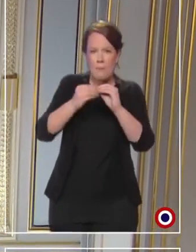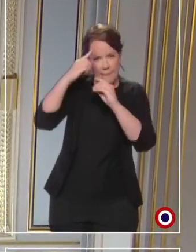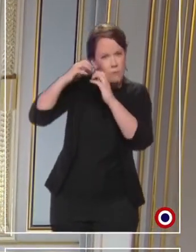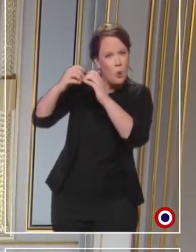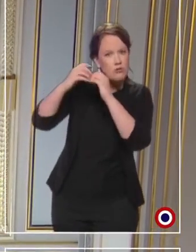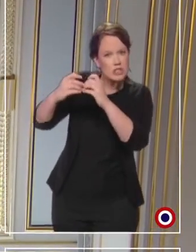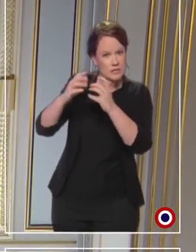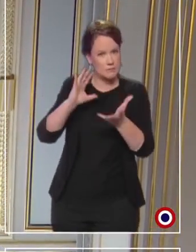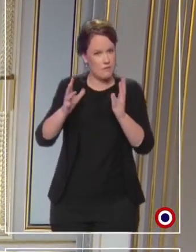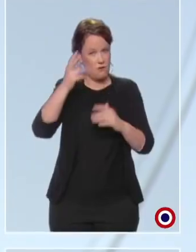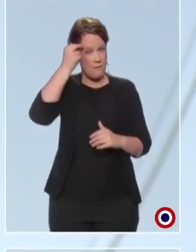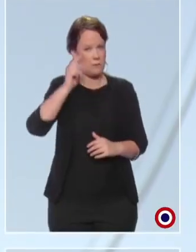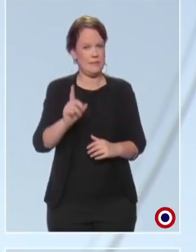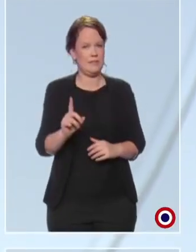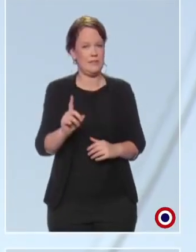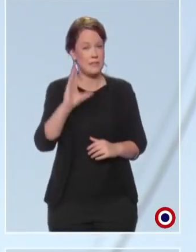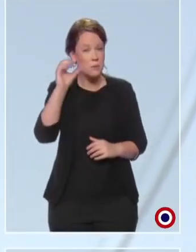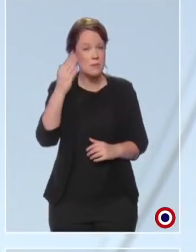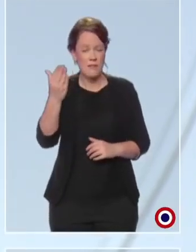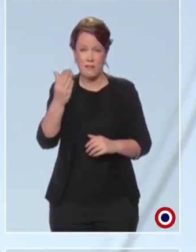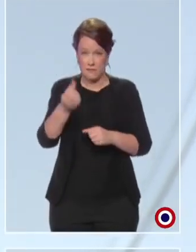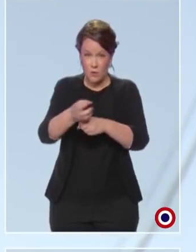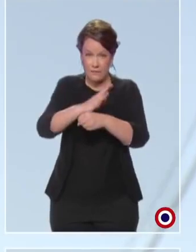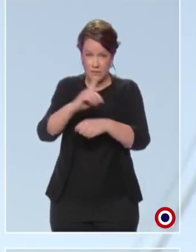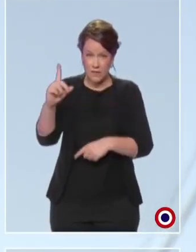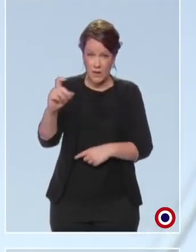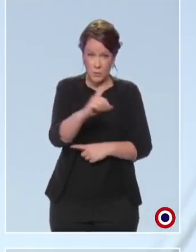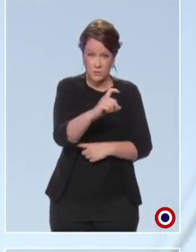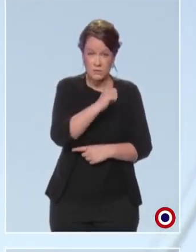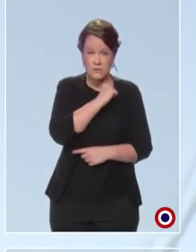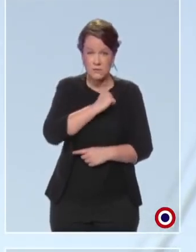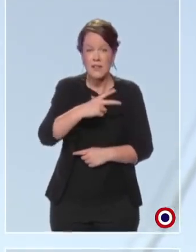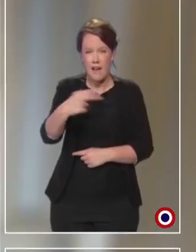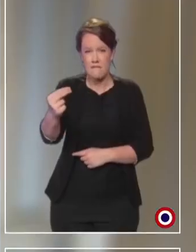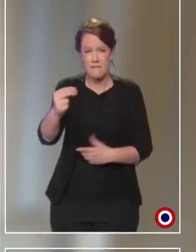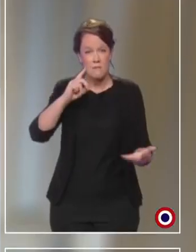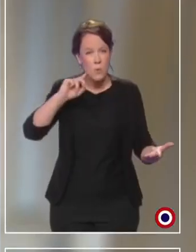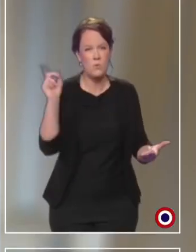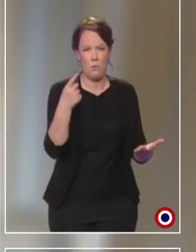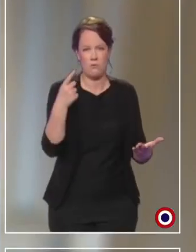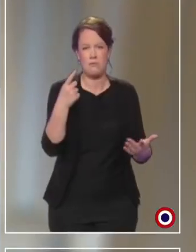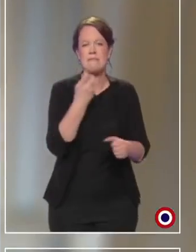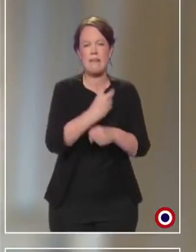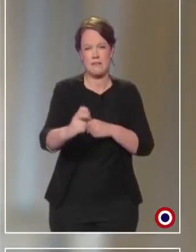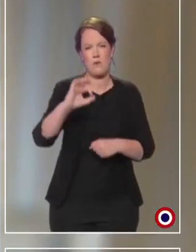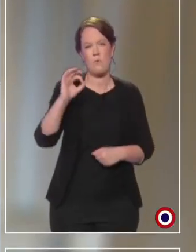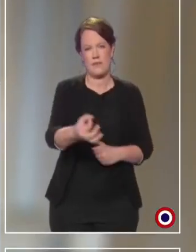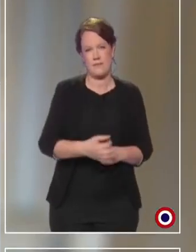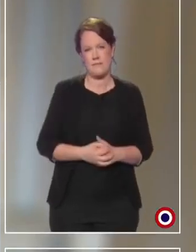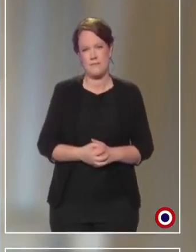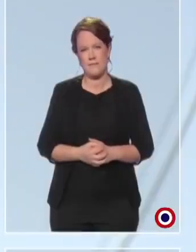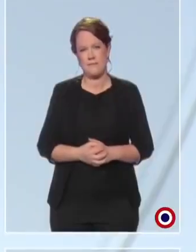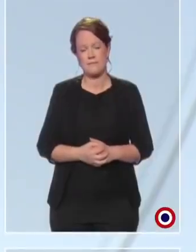parfaitement donc ce virus il est dangereux et grave pour tout le monde maintenant nous sommes aujourd'hui rentré dans une phase où en